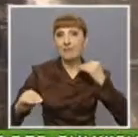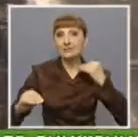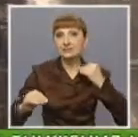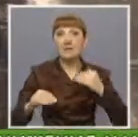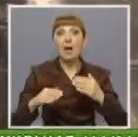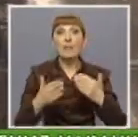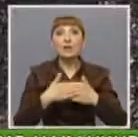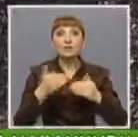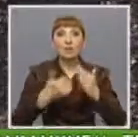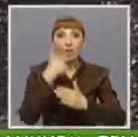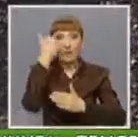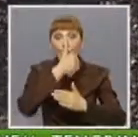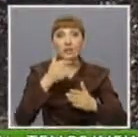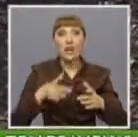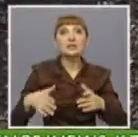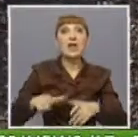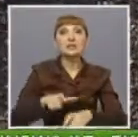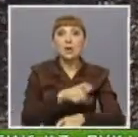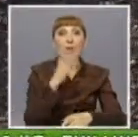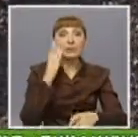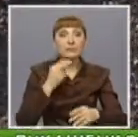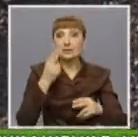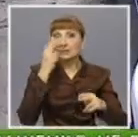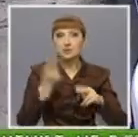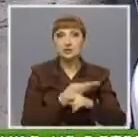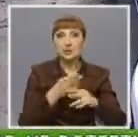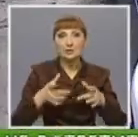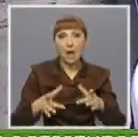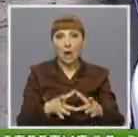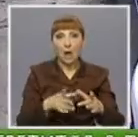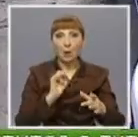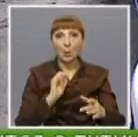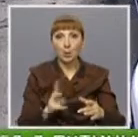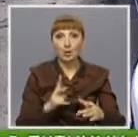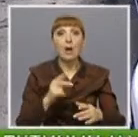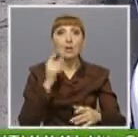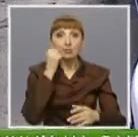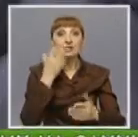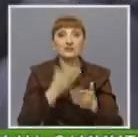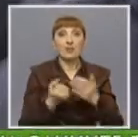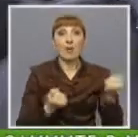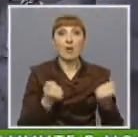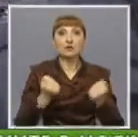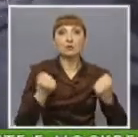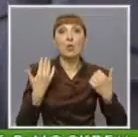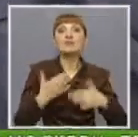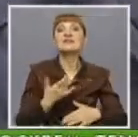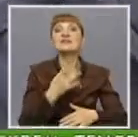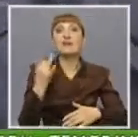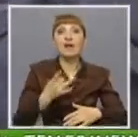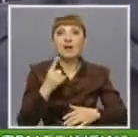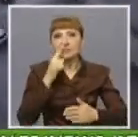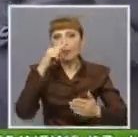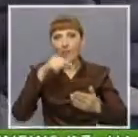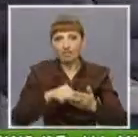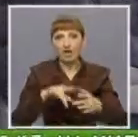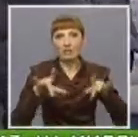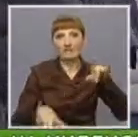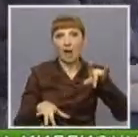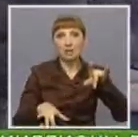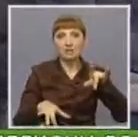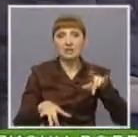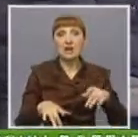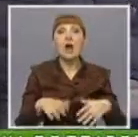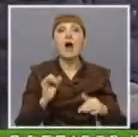Ближе к Новому году на дорогах Алматы стали исчезать крышки люков. Ярослав за рулем своего автомобиля уже несколько раз попадал в такие колодцы.